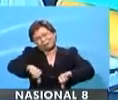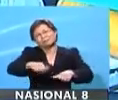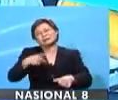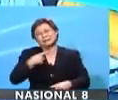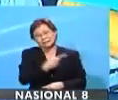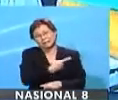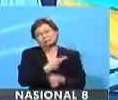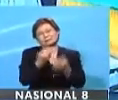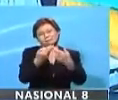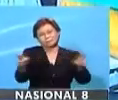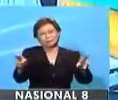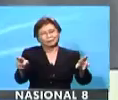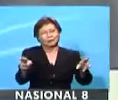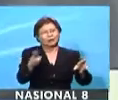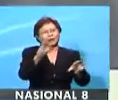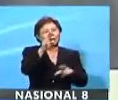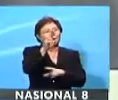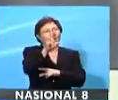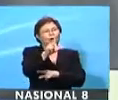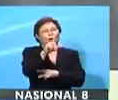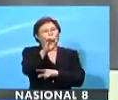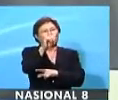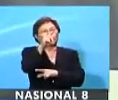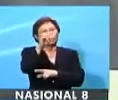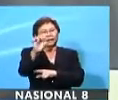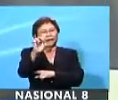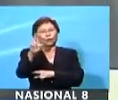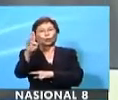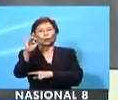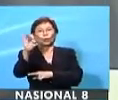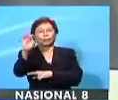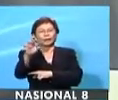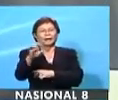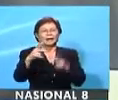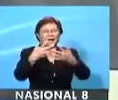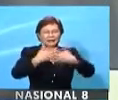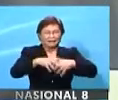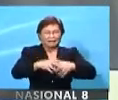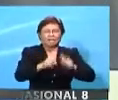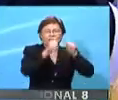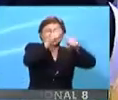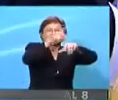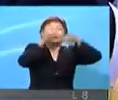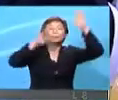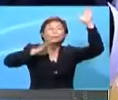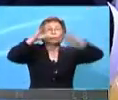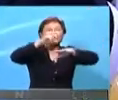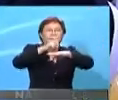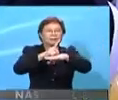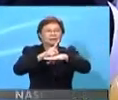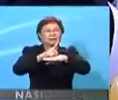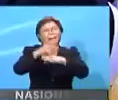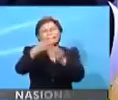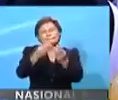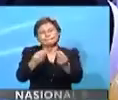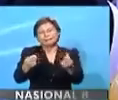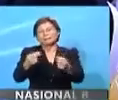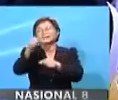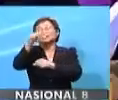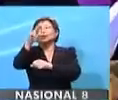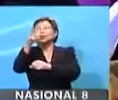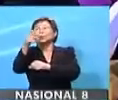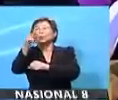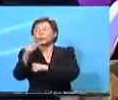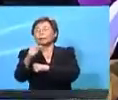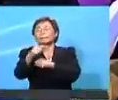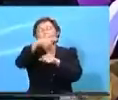selepas merasmikan Lote Ube, iaitu kilang getah sintetik pertama di Malaysia di Taman Perindustrian Tanjung Langsat Pasir Gudang. Dalam sidang